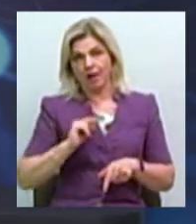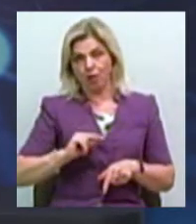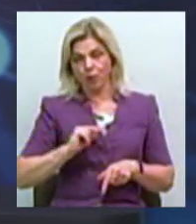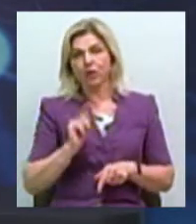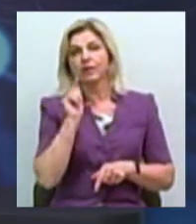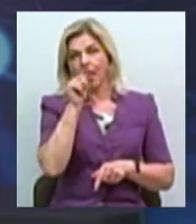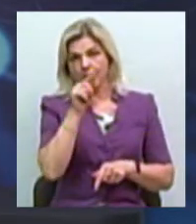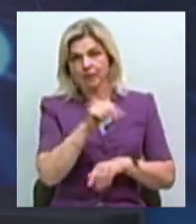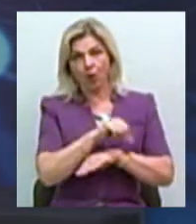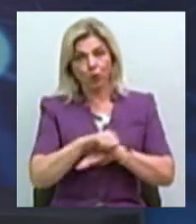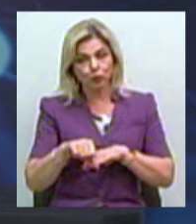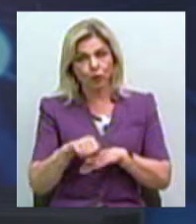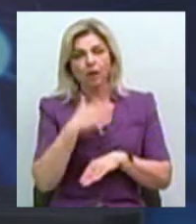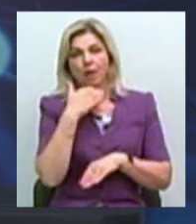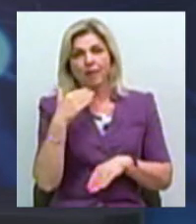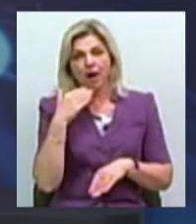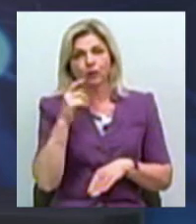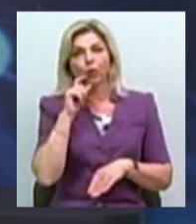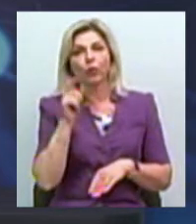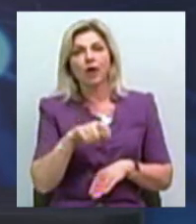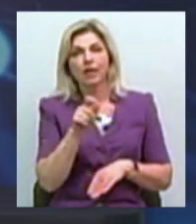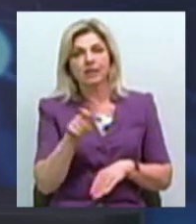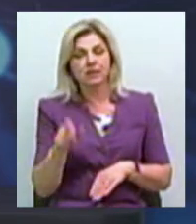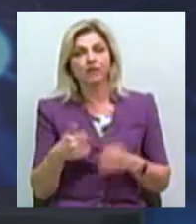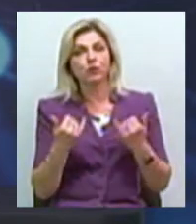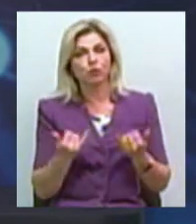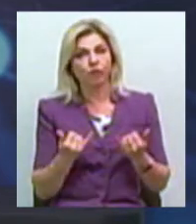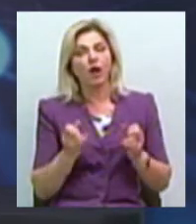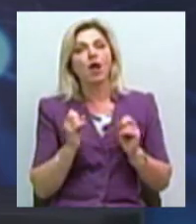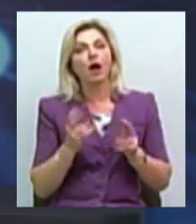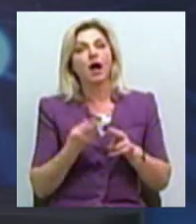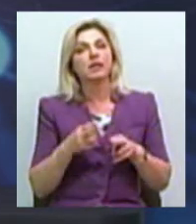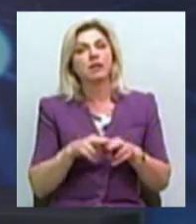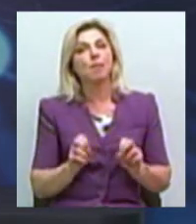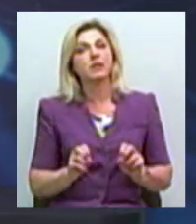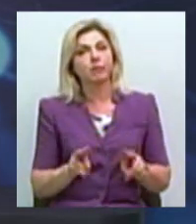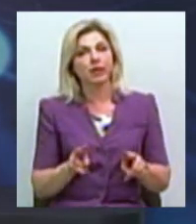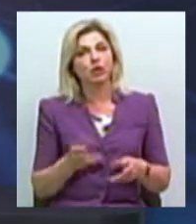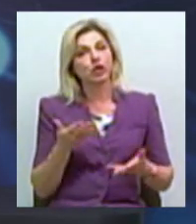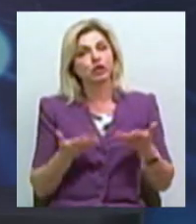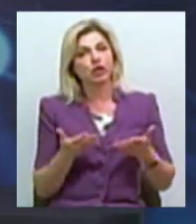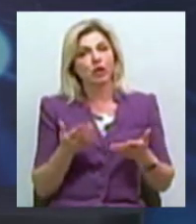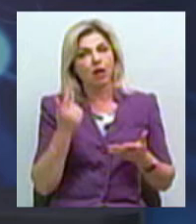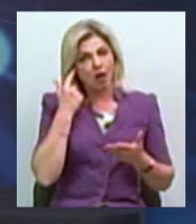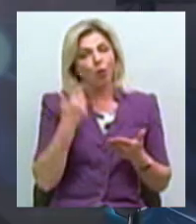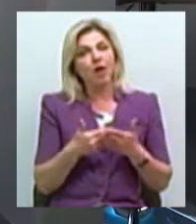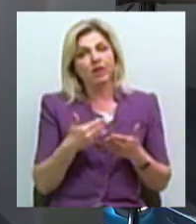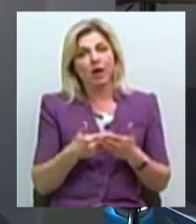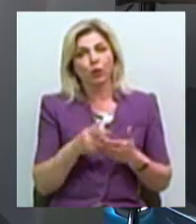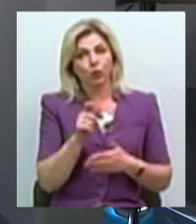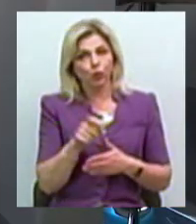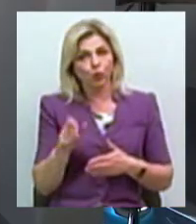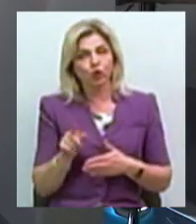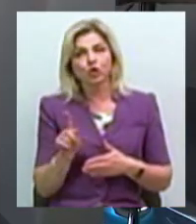за кордоном. Багато українців сьогодні. Наскільки це небезпечно? Чи уявляють собі люди, що